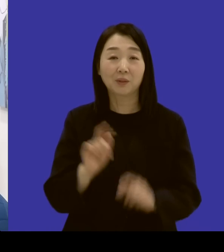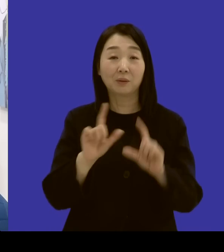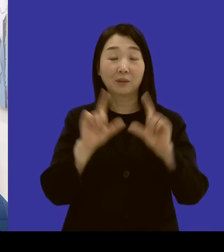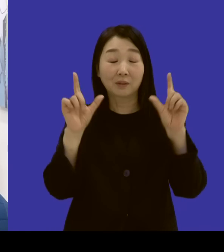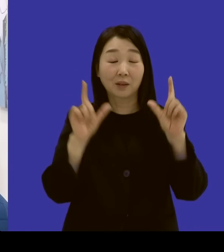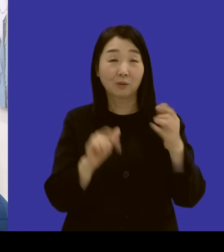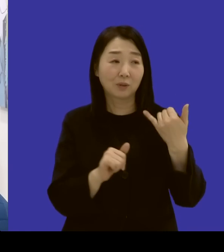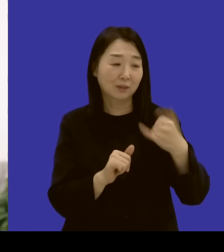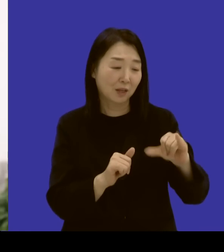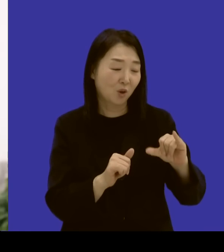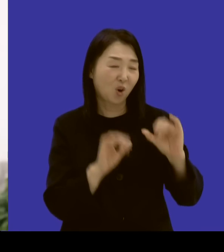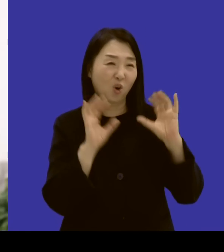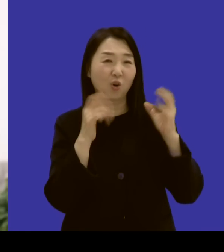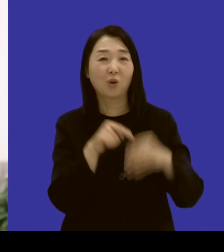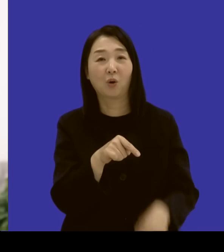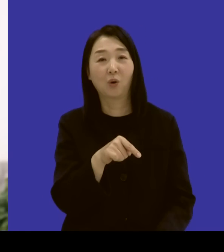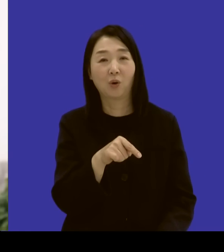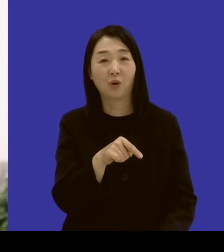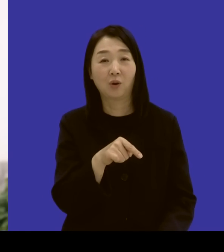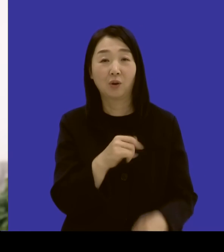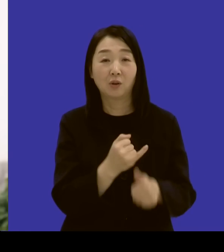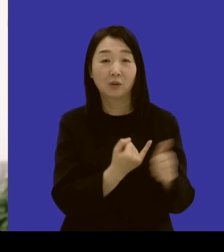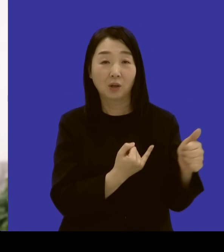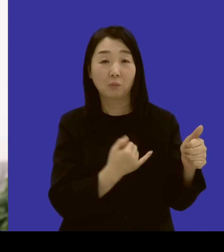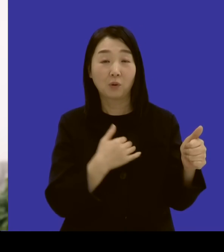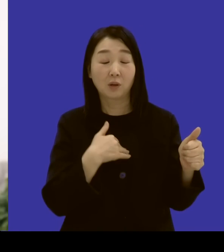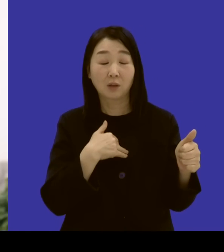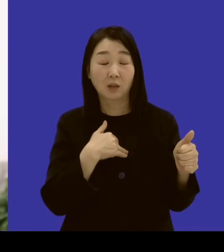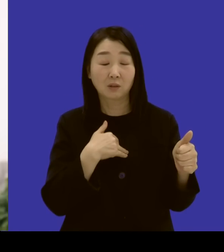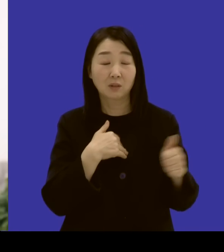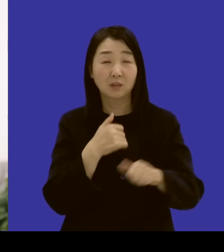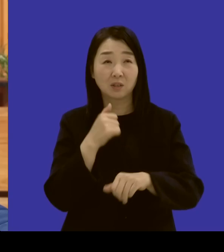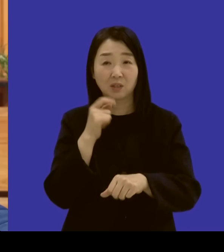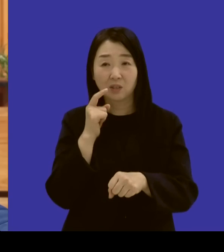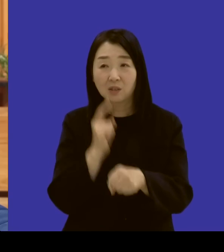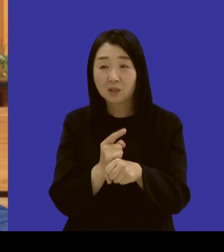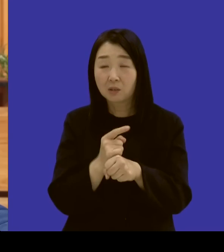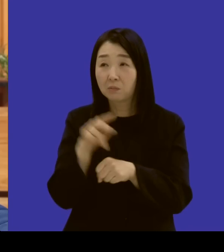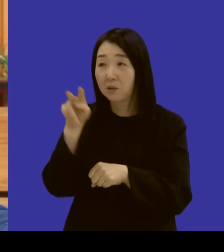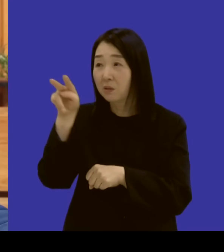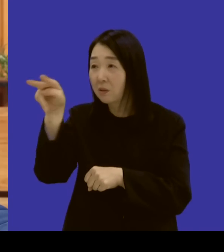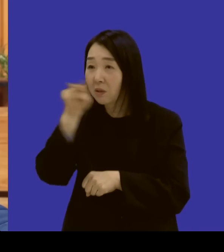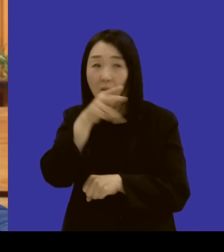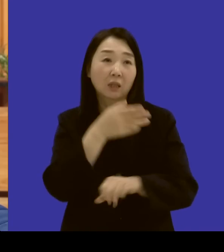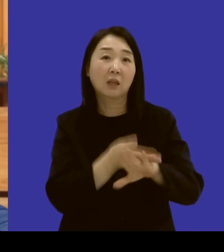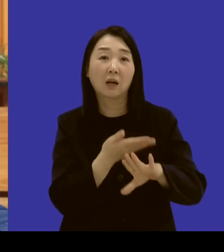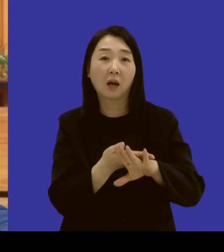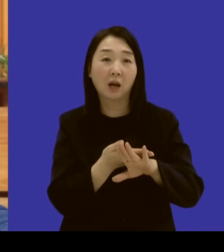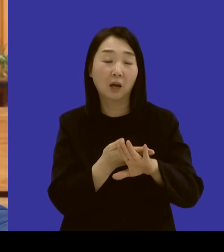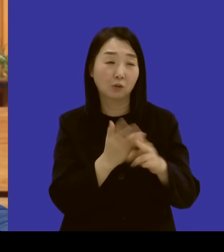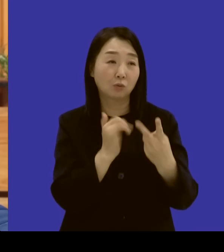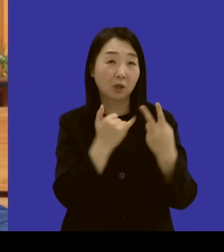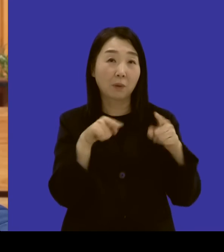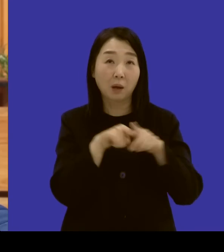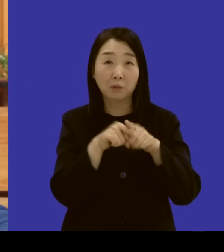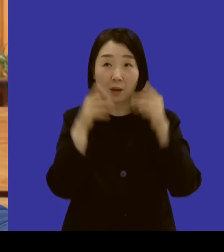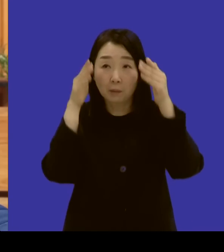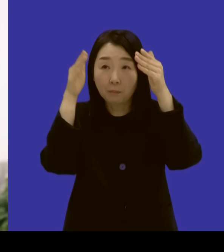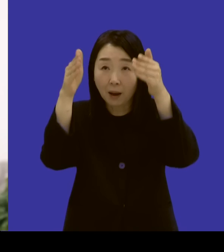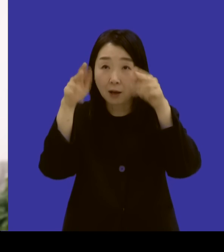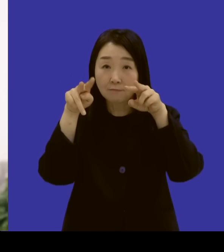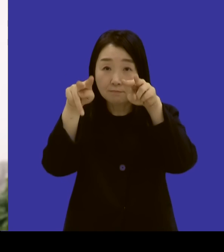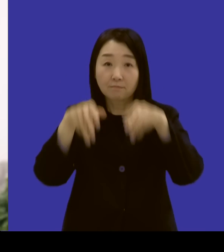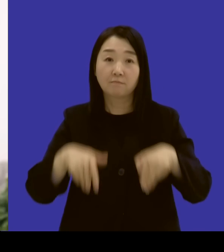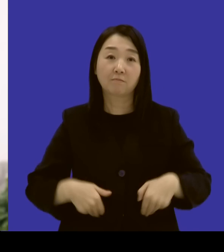아기들은 굉장히 어렸는데 네. 남편과 저는 보는 곳이 다르구나. 그러니까 둘이서 한 곳을 보고 가야 돼요. 부부는.